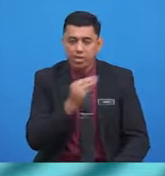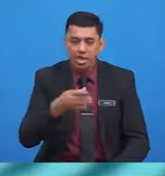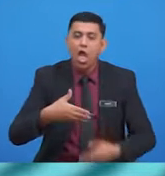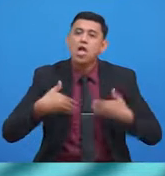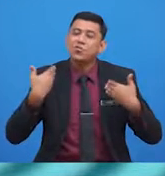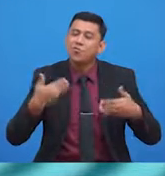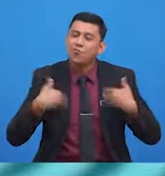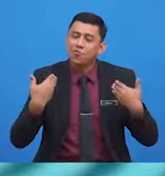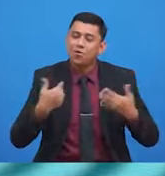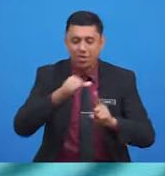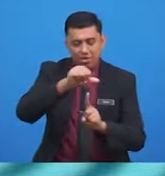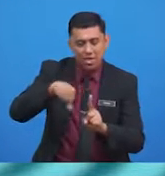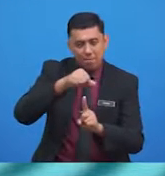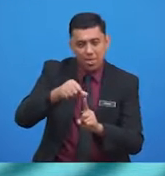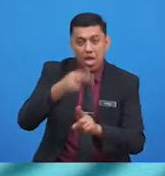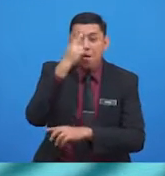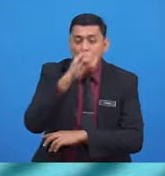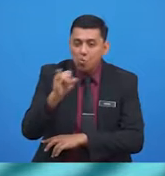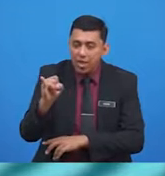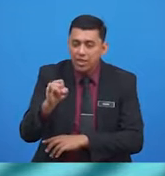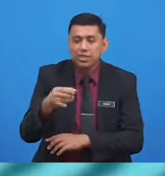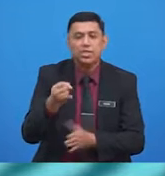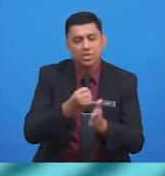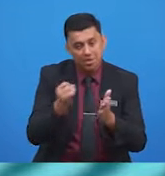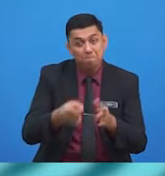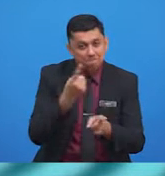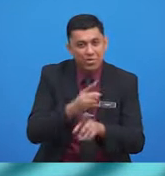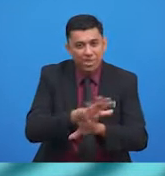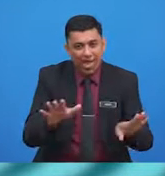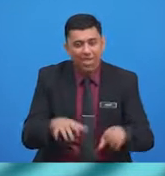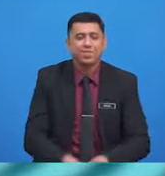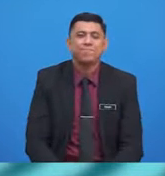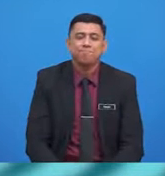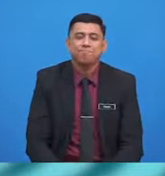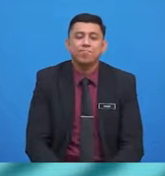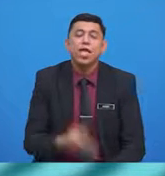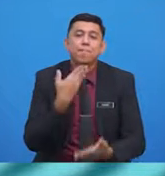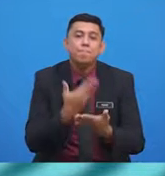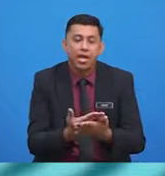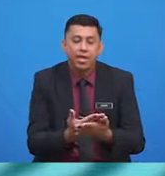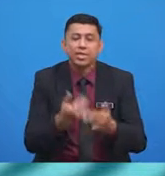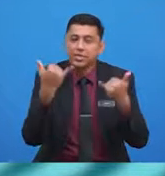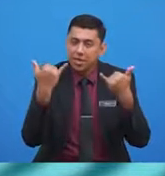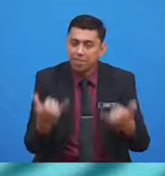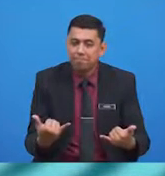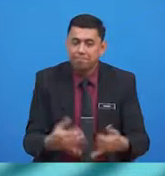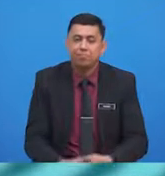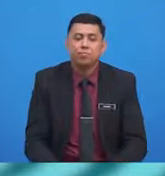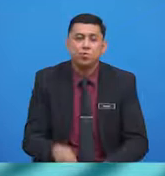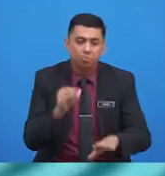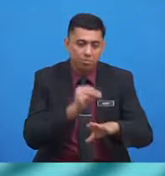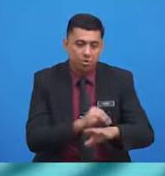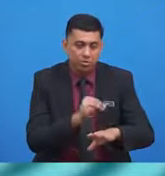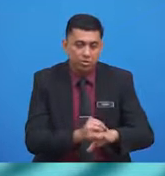seronok apabila menghormati jiran. Betul tak, murid-murid? Baik, sekarang masa